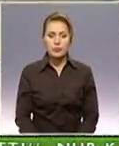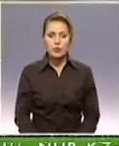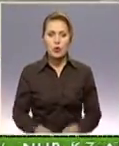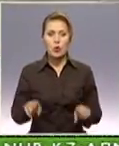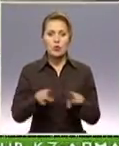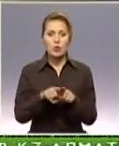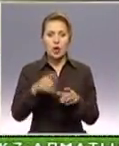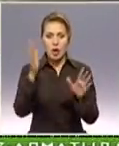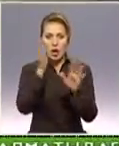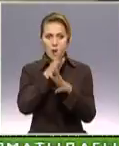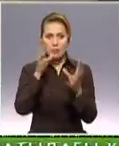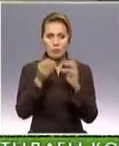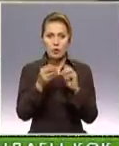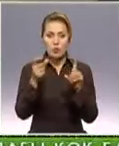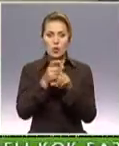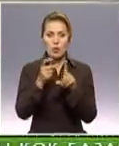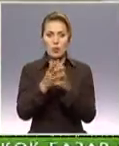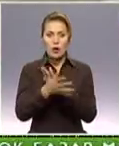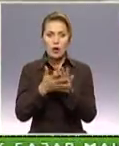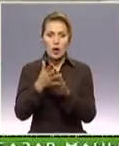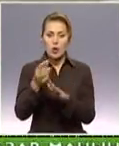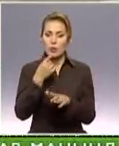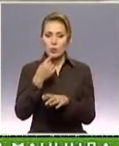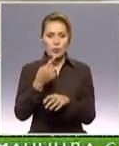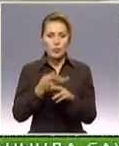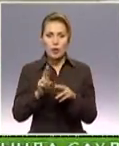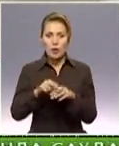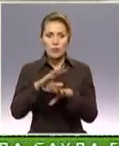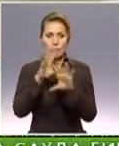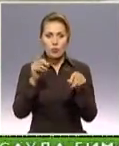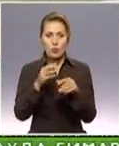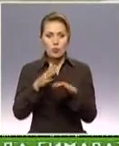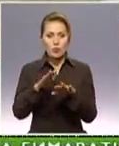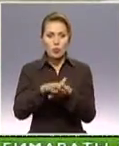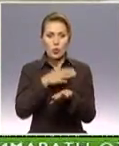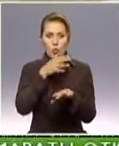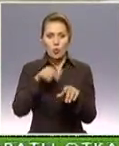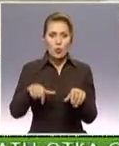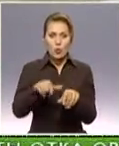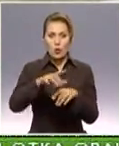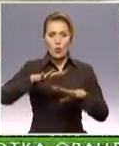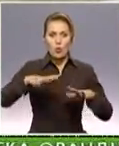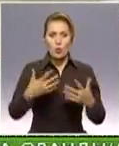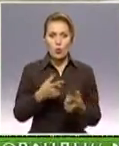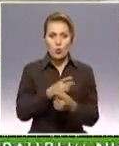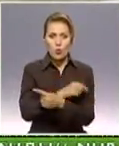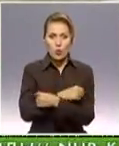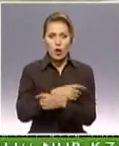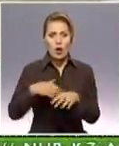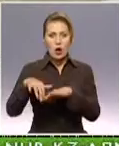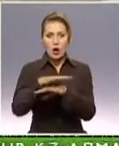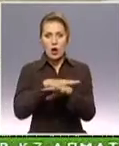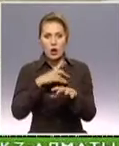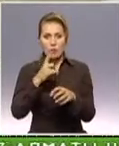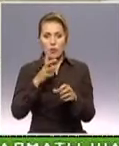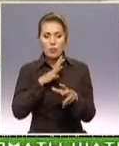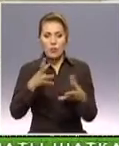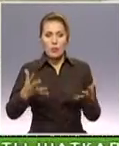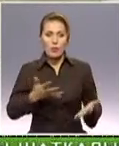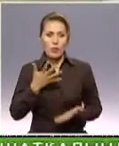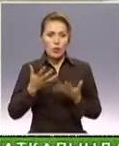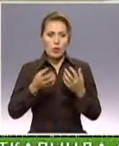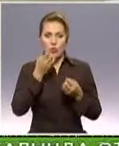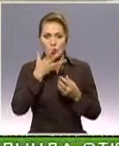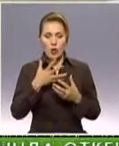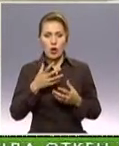Мұндағы атмосфераны сөзбен айтып жеткізу мүмкін емес. Біз ұзақ жолдан шаршап келгенімізбен жиналған қауым оң энергиясын сыйлады.